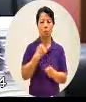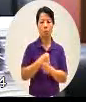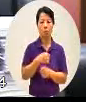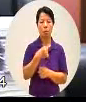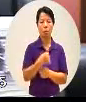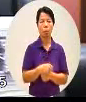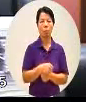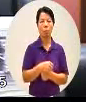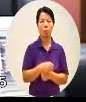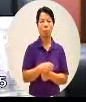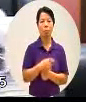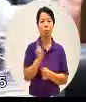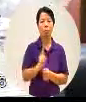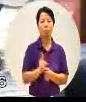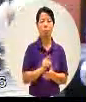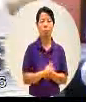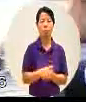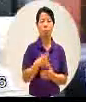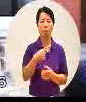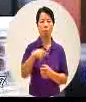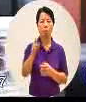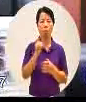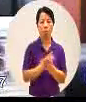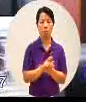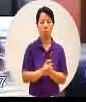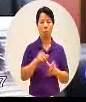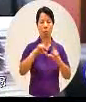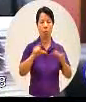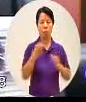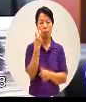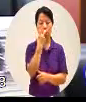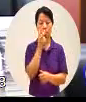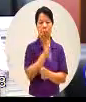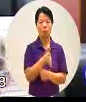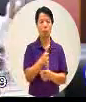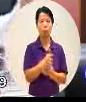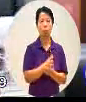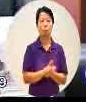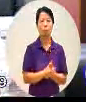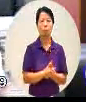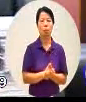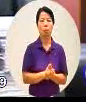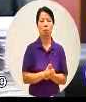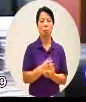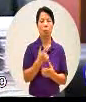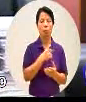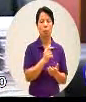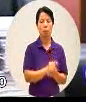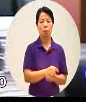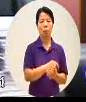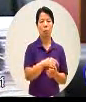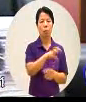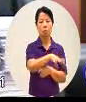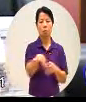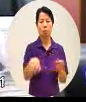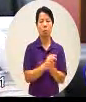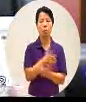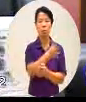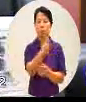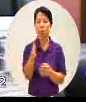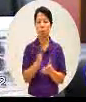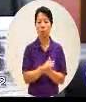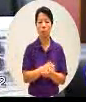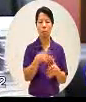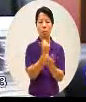么？我说你去向这一些大顾问请益，然后我们去各方面打听，学经